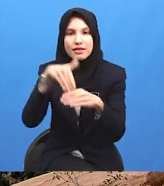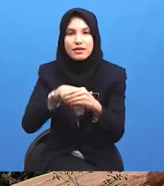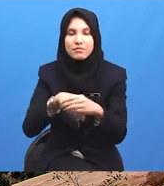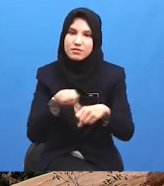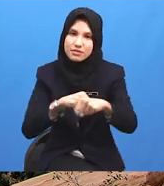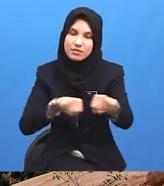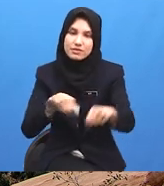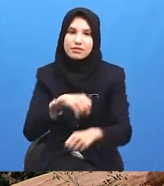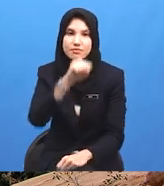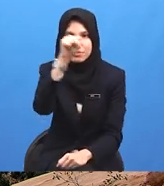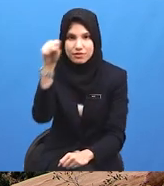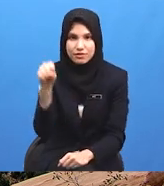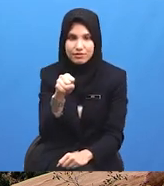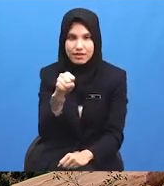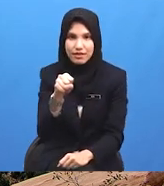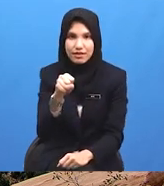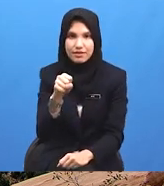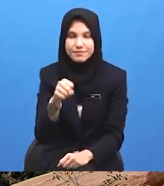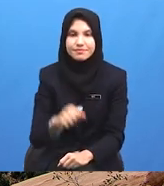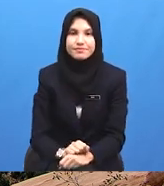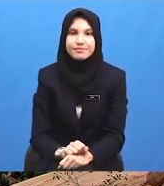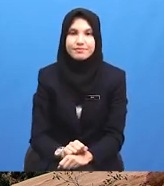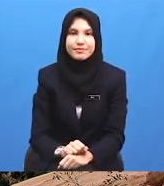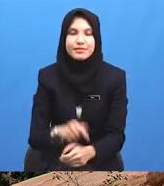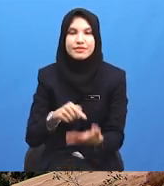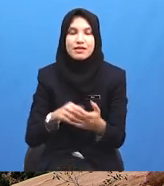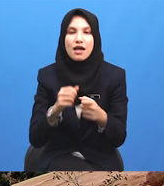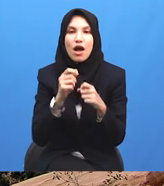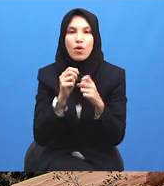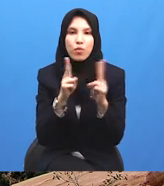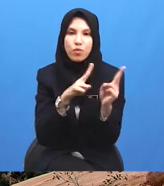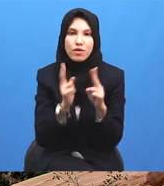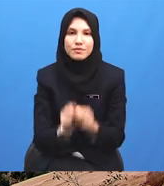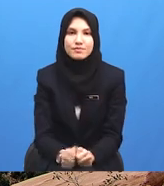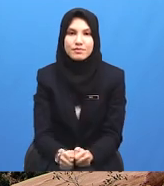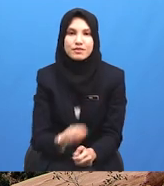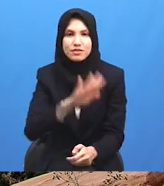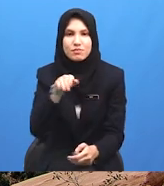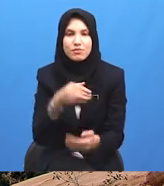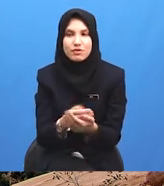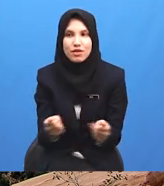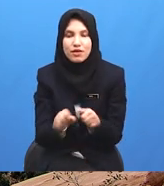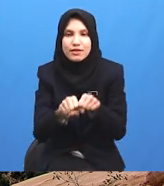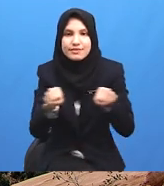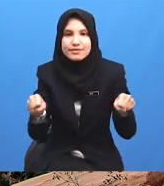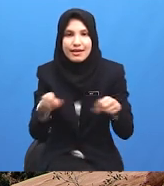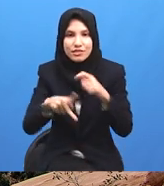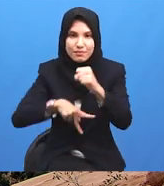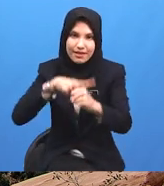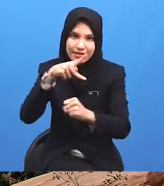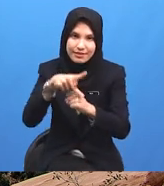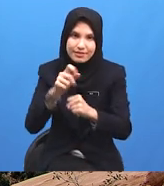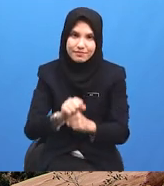Di sini, cikgu sudah tiupkan semua balon mengikut kadar saiz planet.